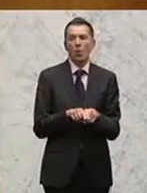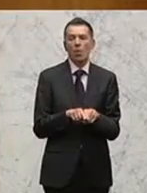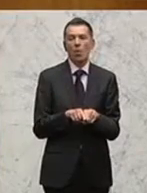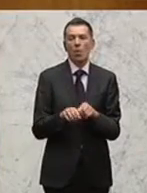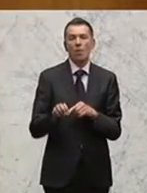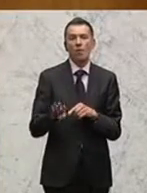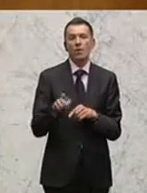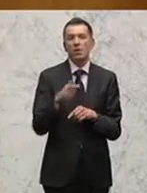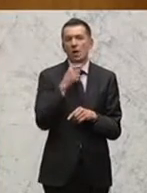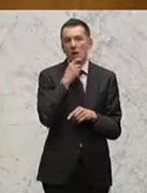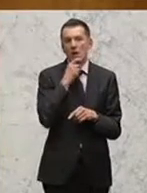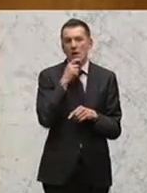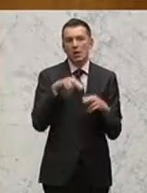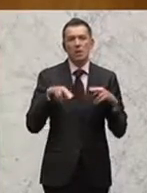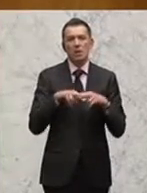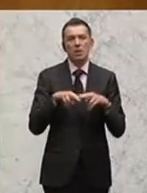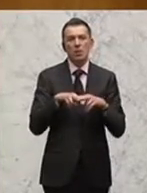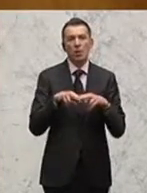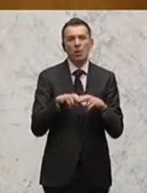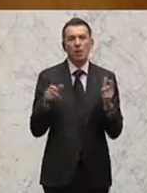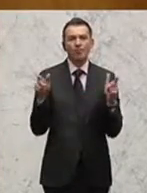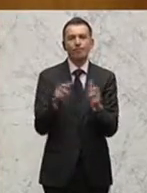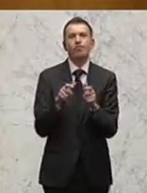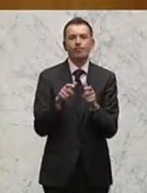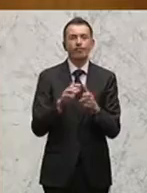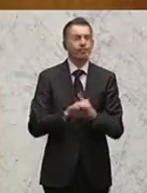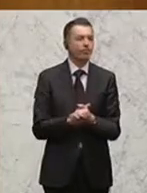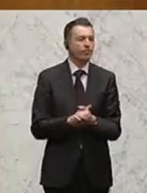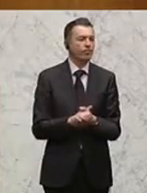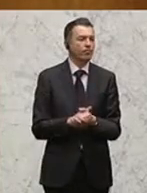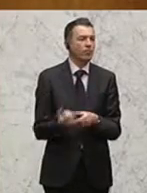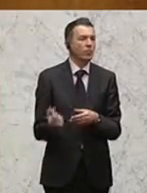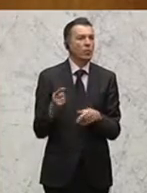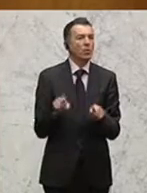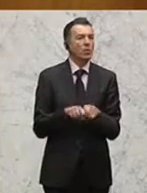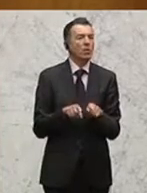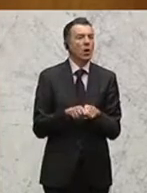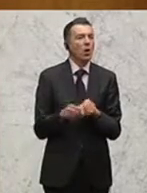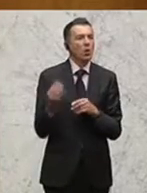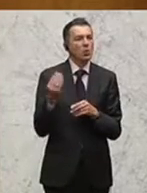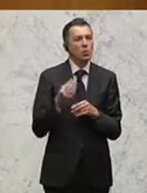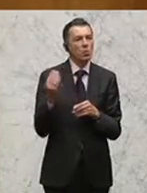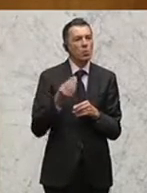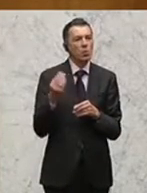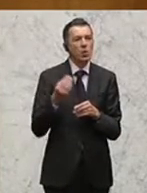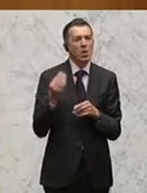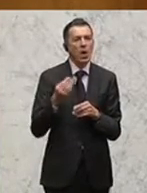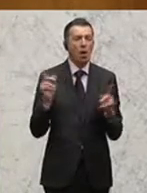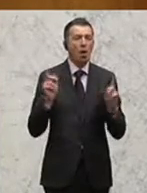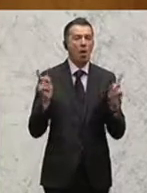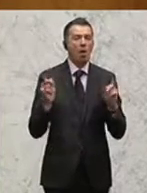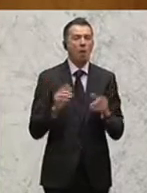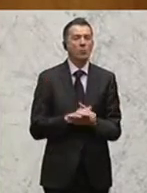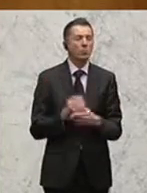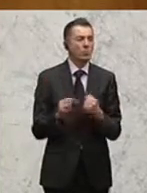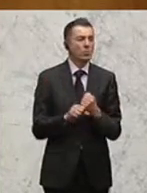des 14-Jährigen, der in St. Pölten festgenommen werden konnte, wo hier vor allem auch die Schule Alarm geschlagen hat und wo